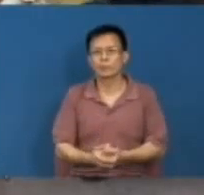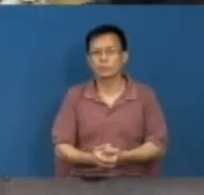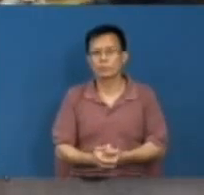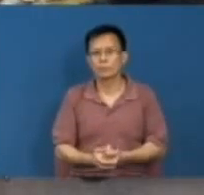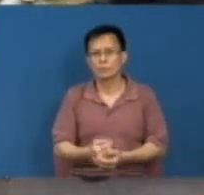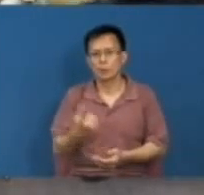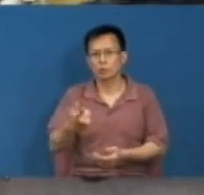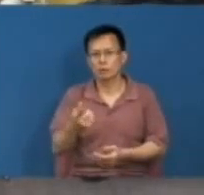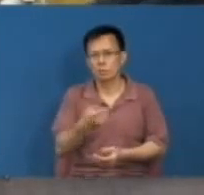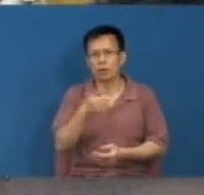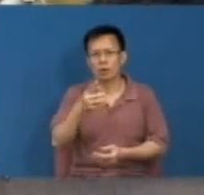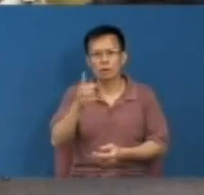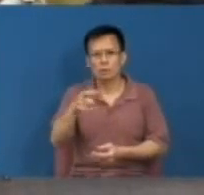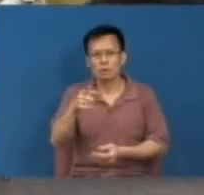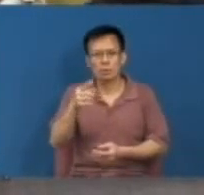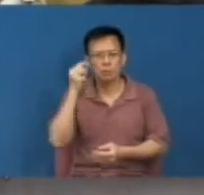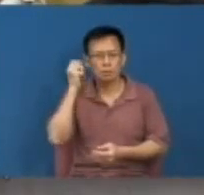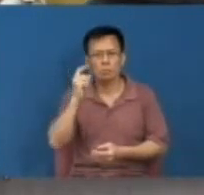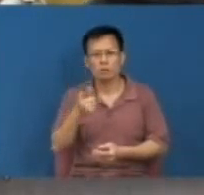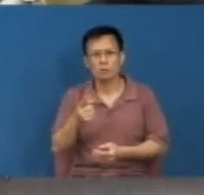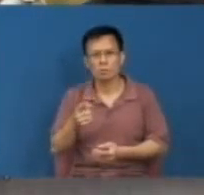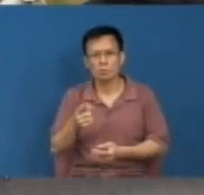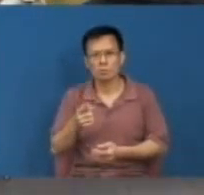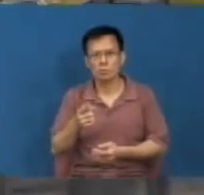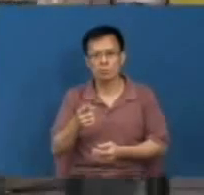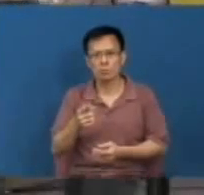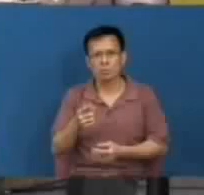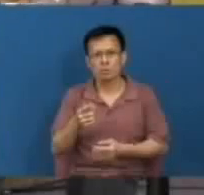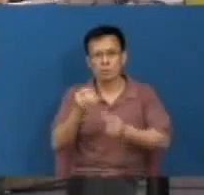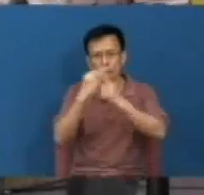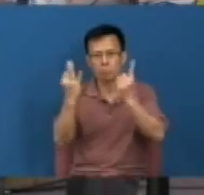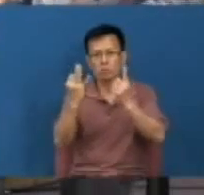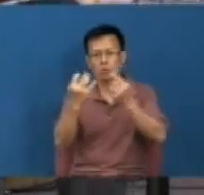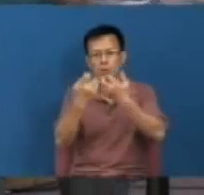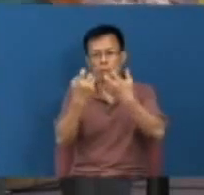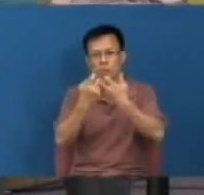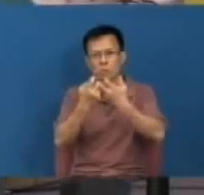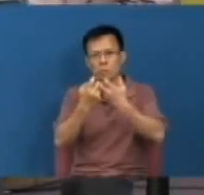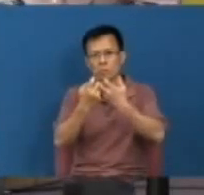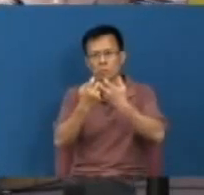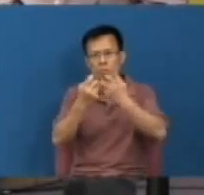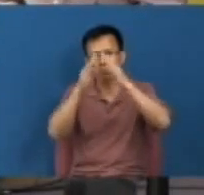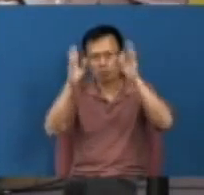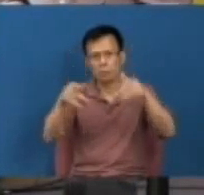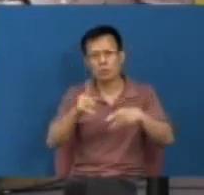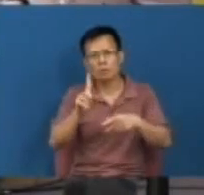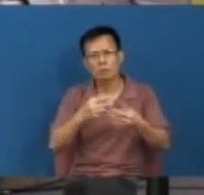好啦，咁我哋唔好講嗰單啦，講翻胡姐你個好啦，你個大單邊13號單位。咁又遇到啲咩嘅遭遇咧？